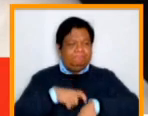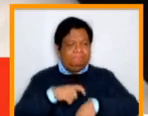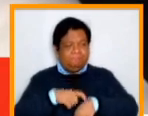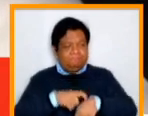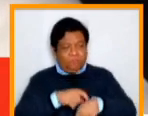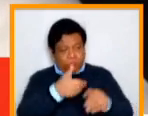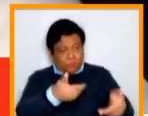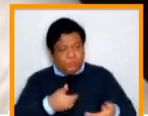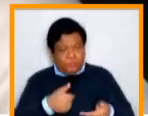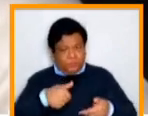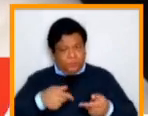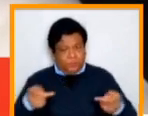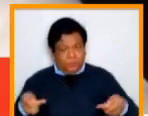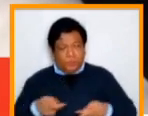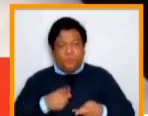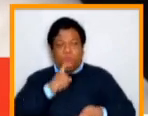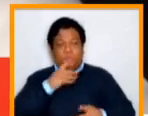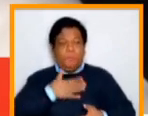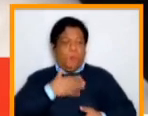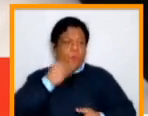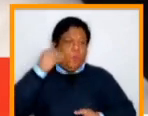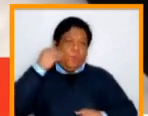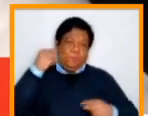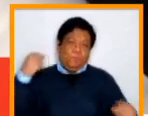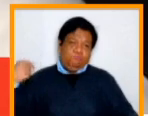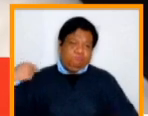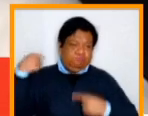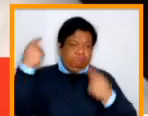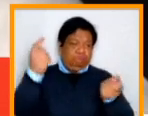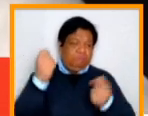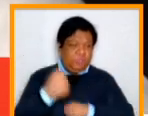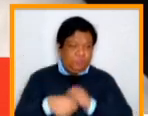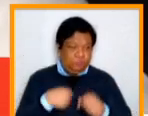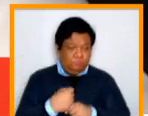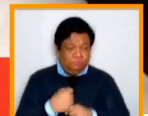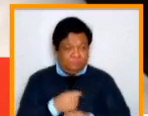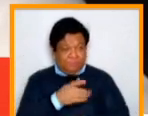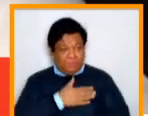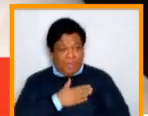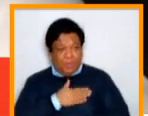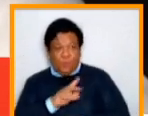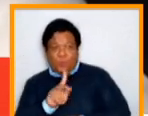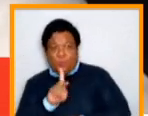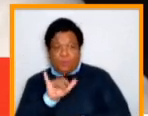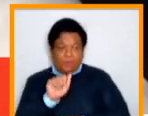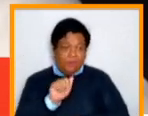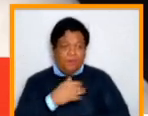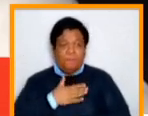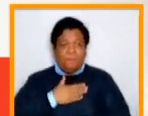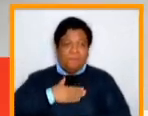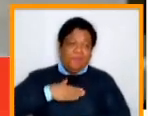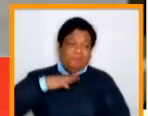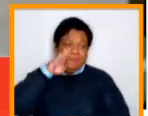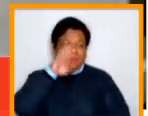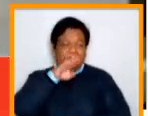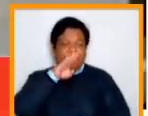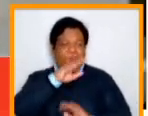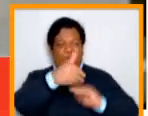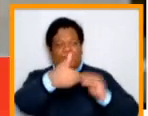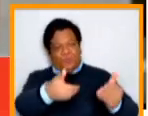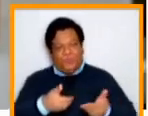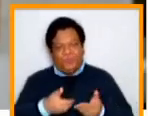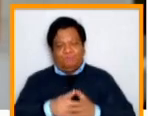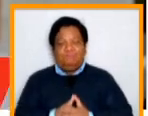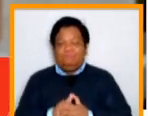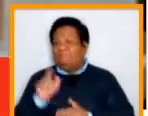considered home for the past decades. Kaya sa aking kuya, sa aking kumpadre, welcome! Masaya-masaya ako